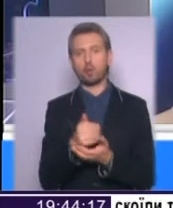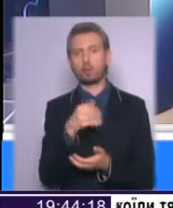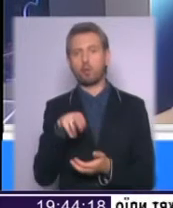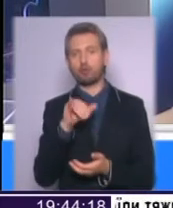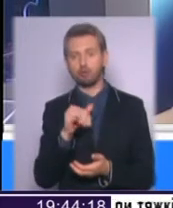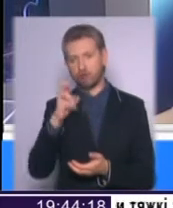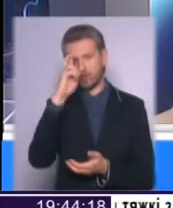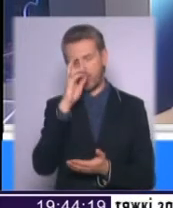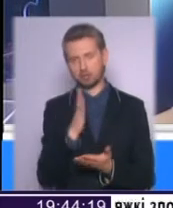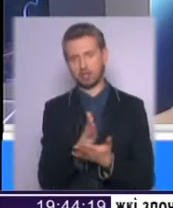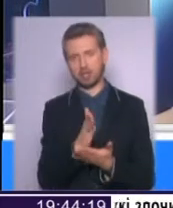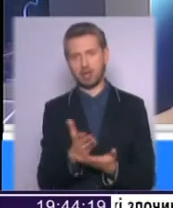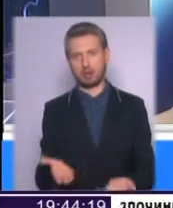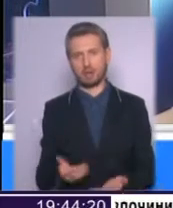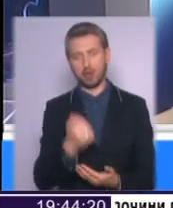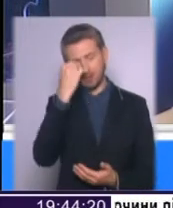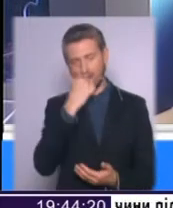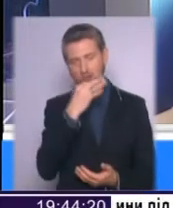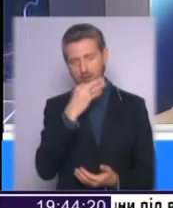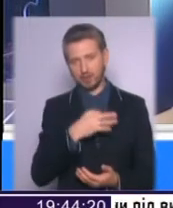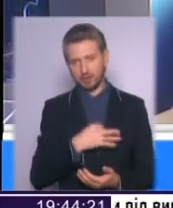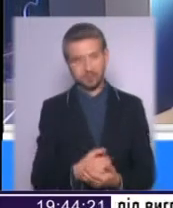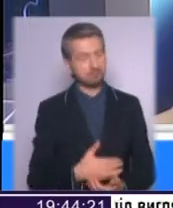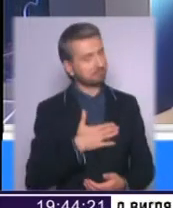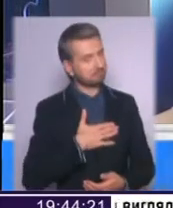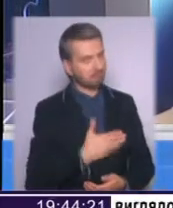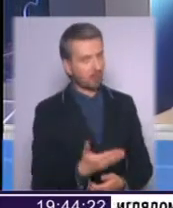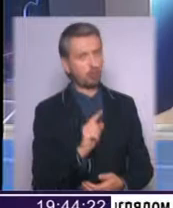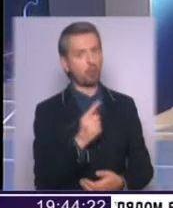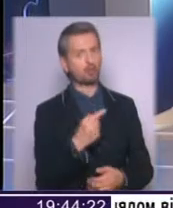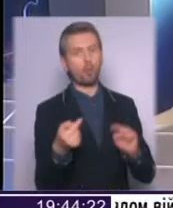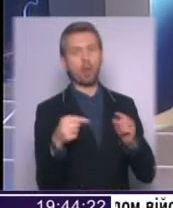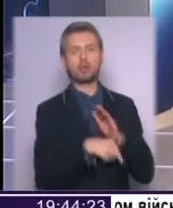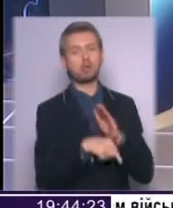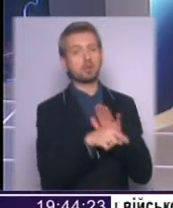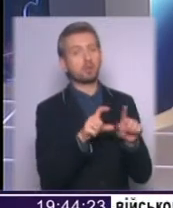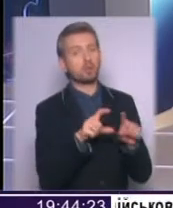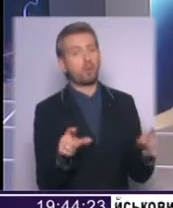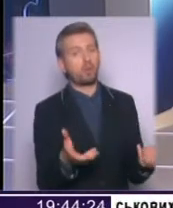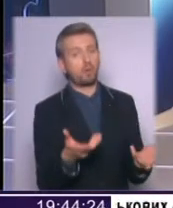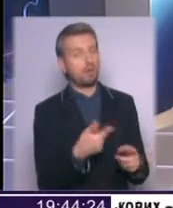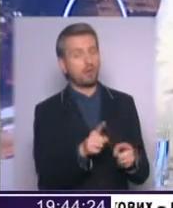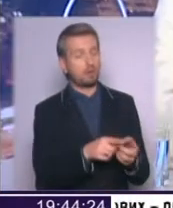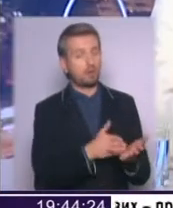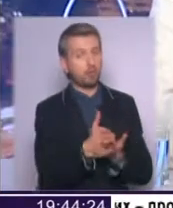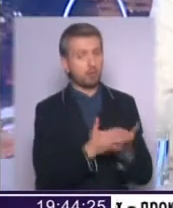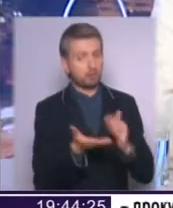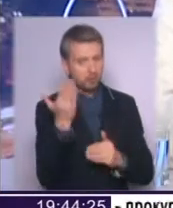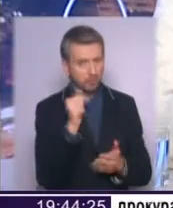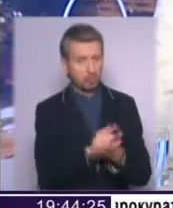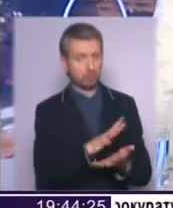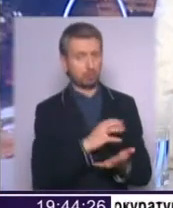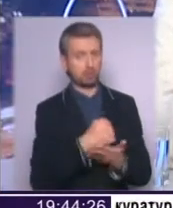держмайна? Дякую. Дякую. До речі, чому антикорупційне бюро? Ці посади давно мають бути